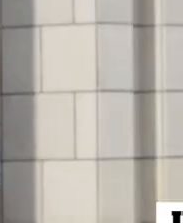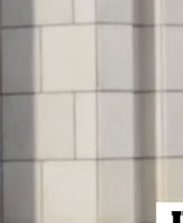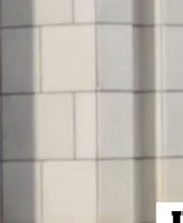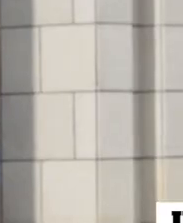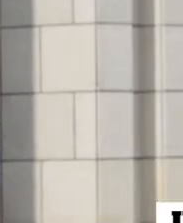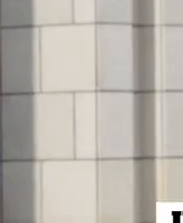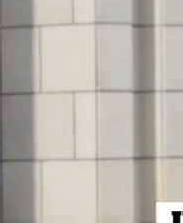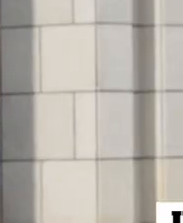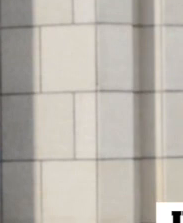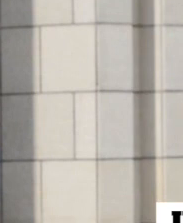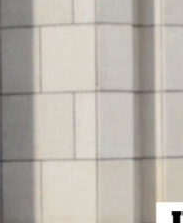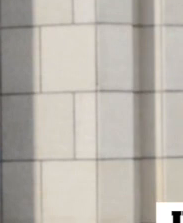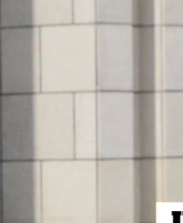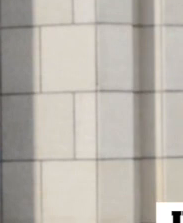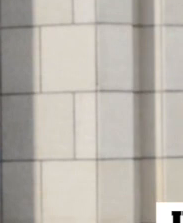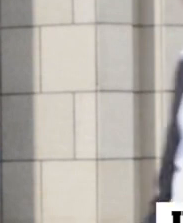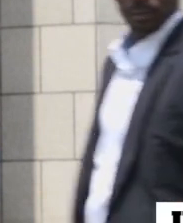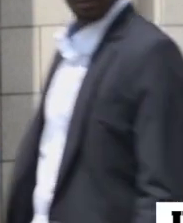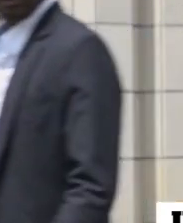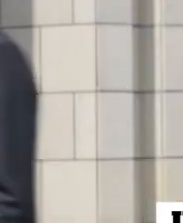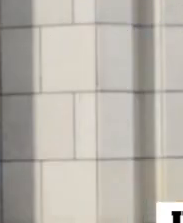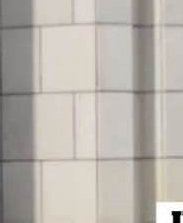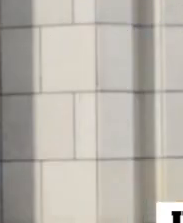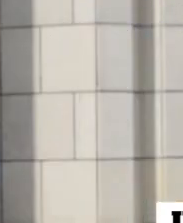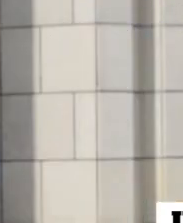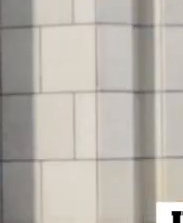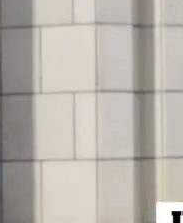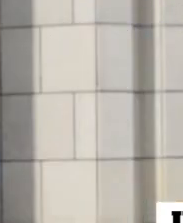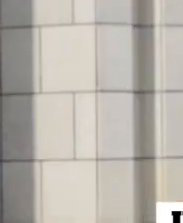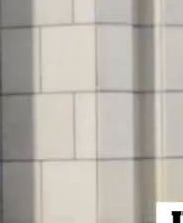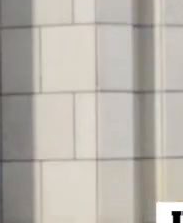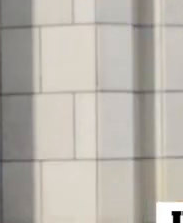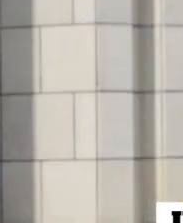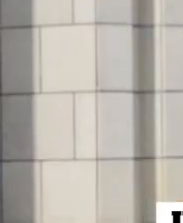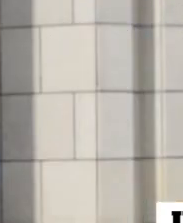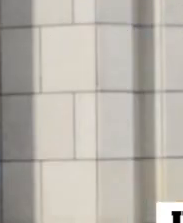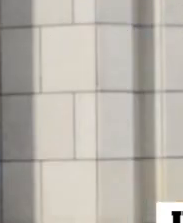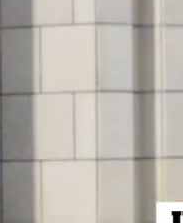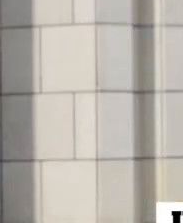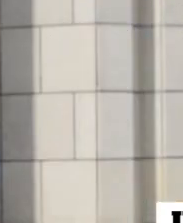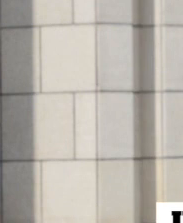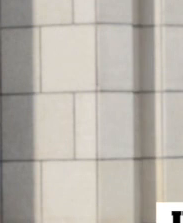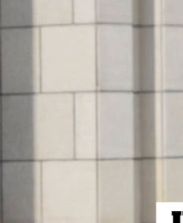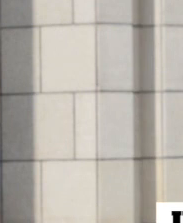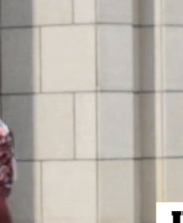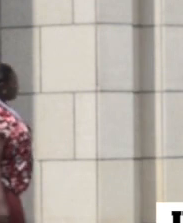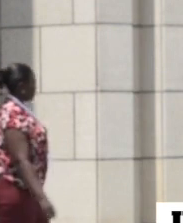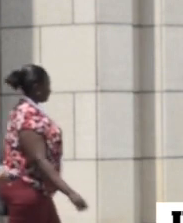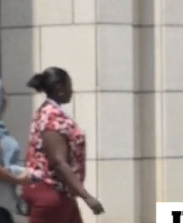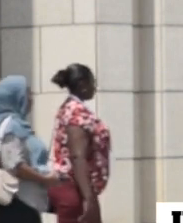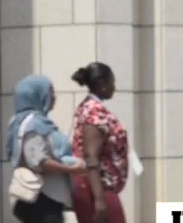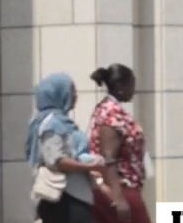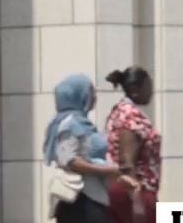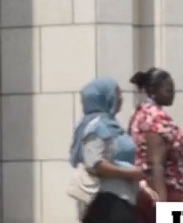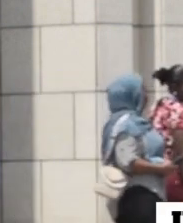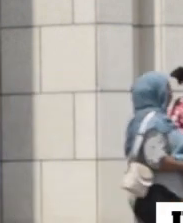muri rusange. Asaba ko hakomeza gukorwa ndetse no kongerwa imbaraga mu bikorwa bitandukanye byose biteza imbere